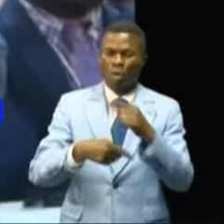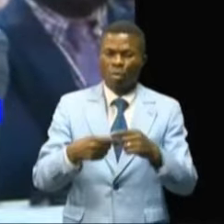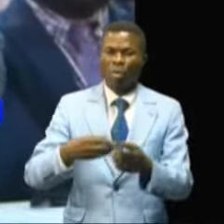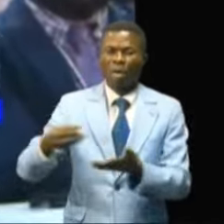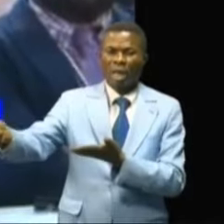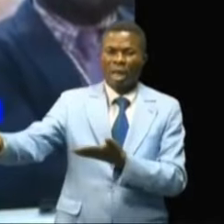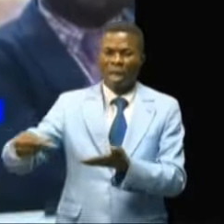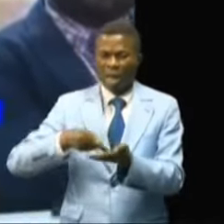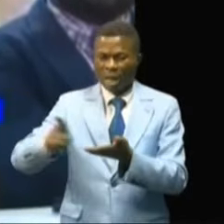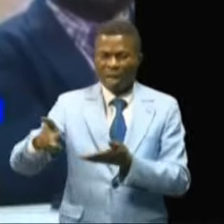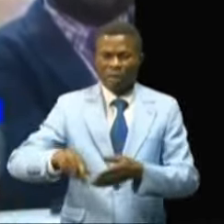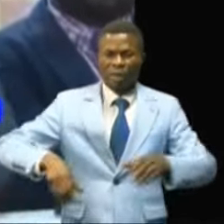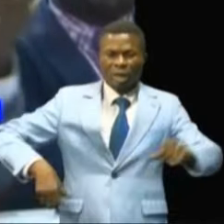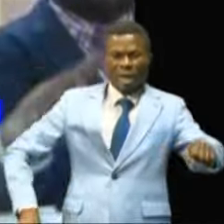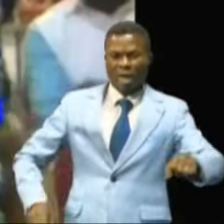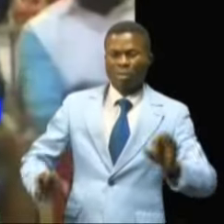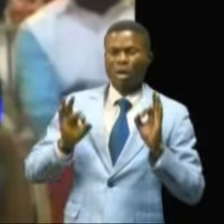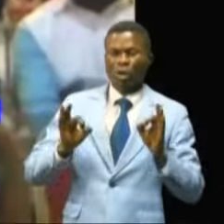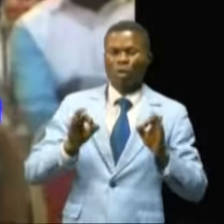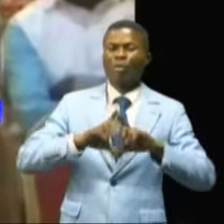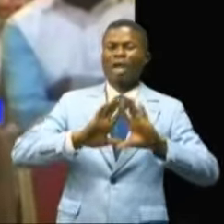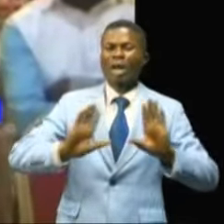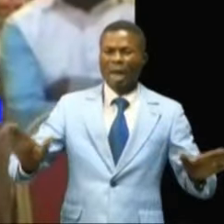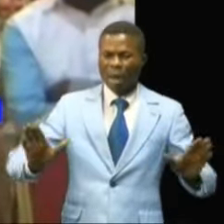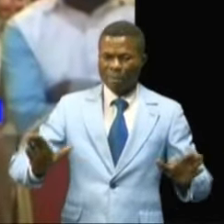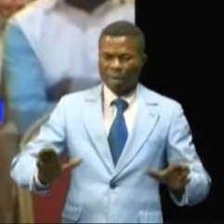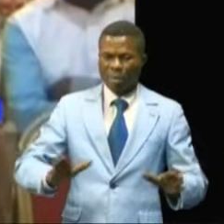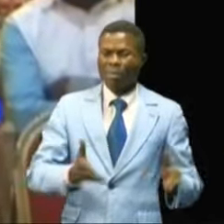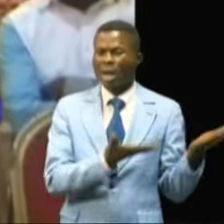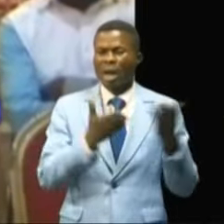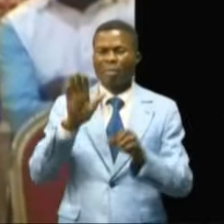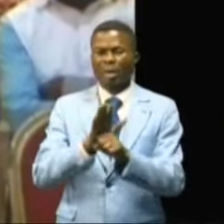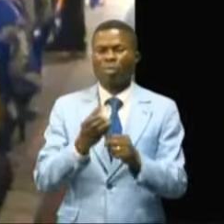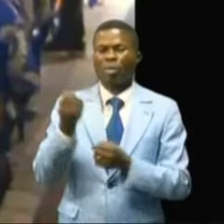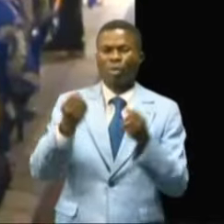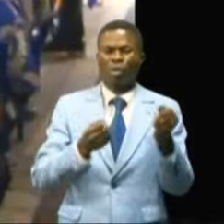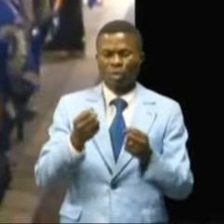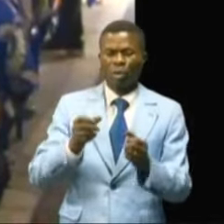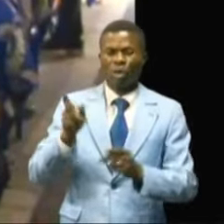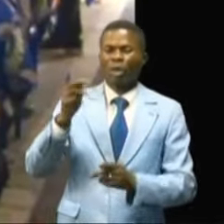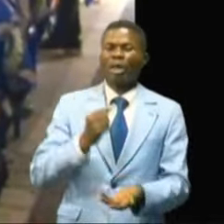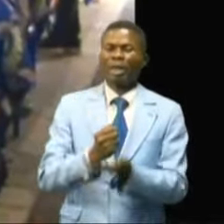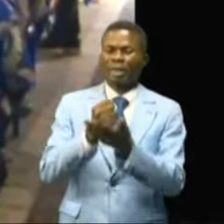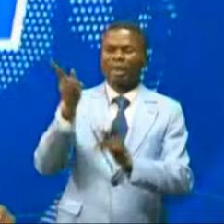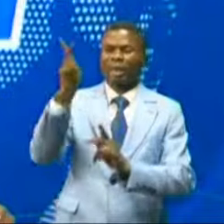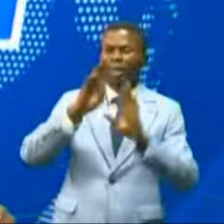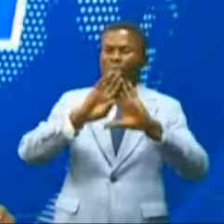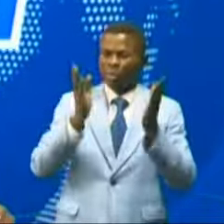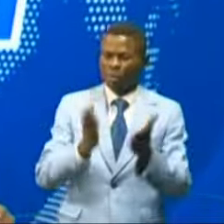d'un nouveau bac de grande capacité à travers cette opération qui pourra désenclaver le territoire.